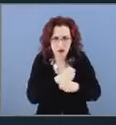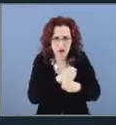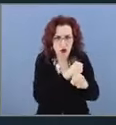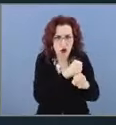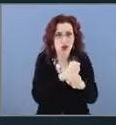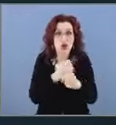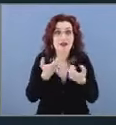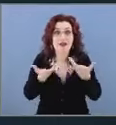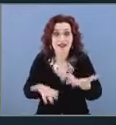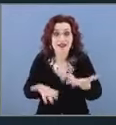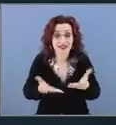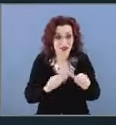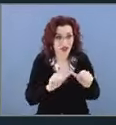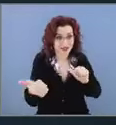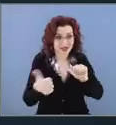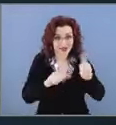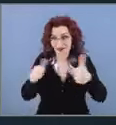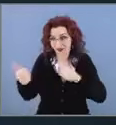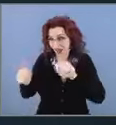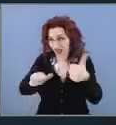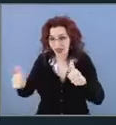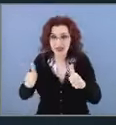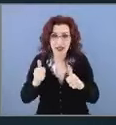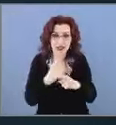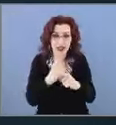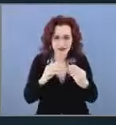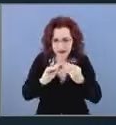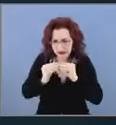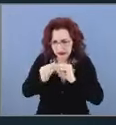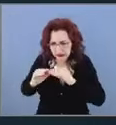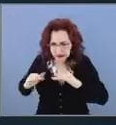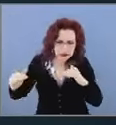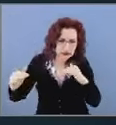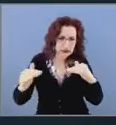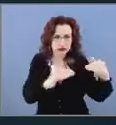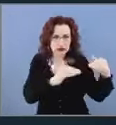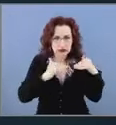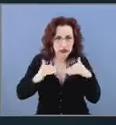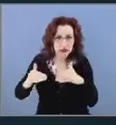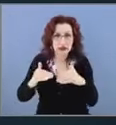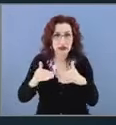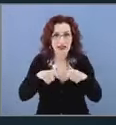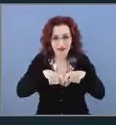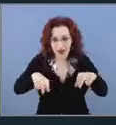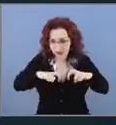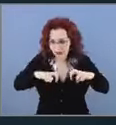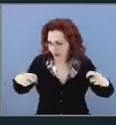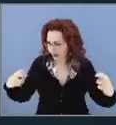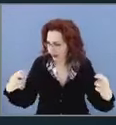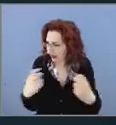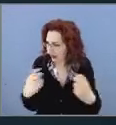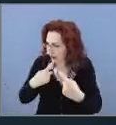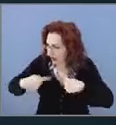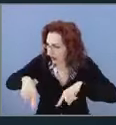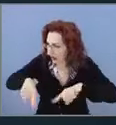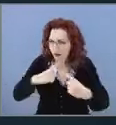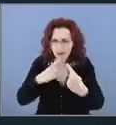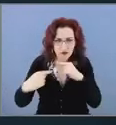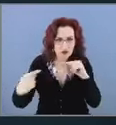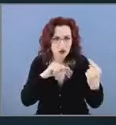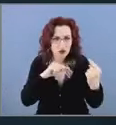differenze, ma sedersi intorno al tavolo e affrontare le sfide in maniera congiunta. Noi in un'industria